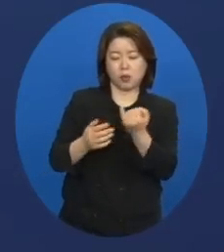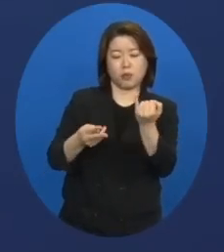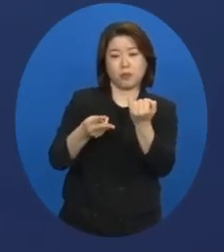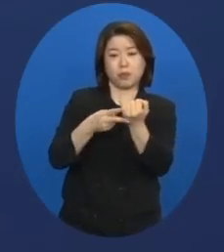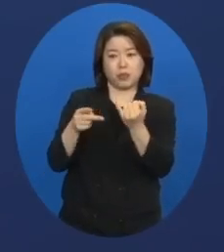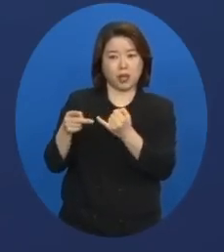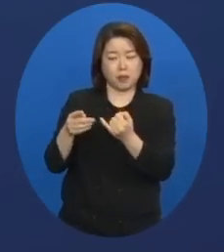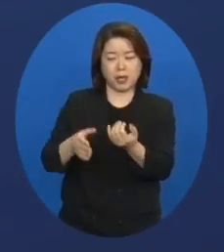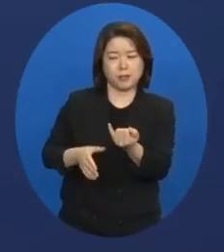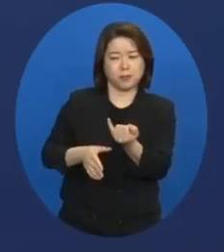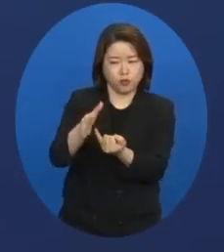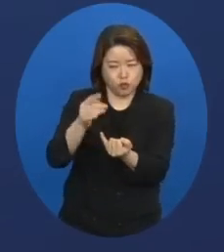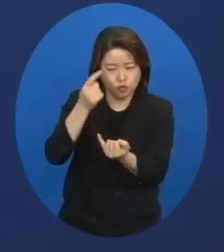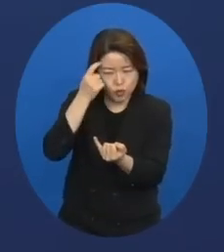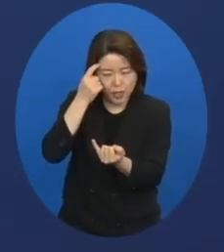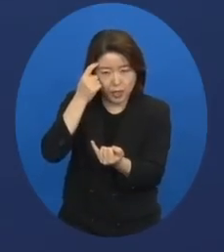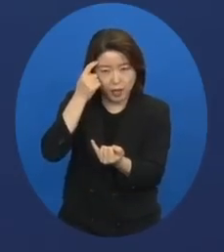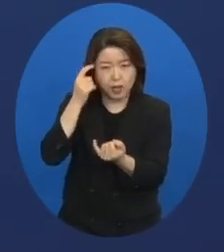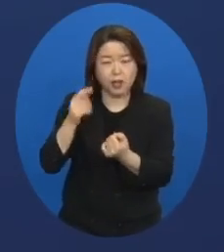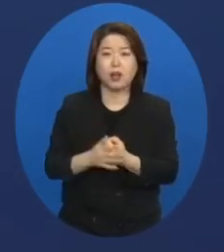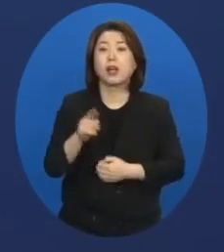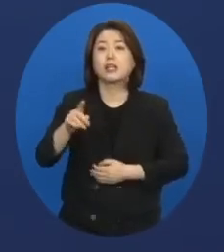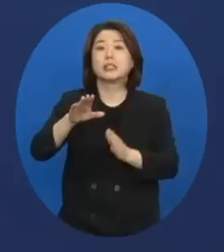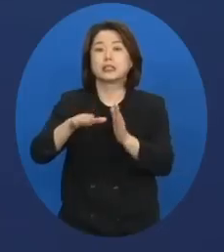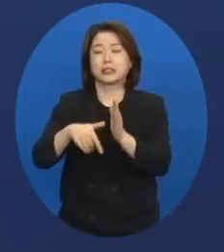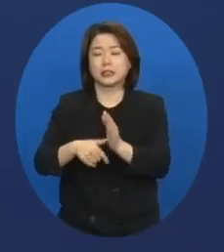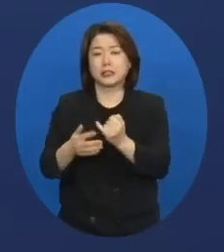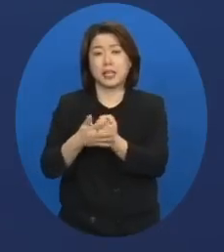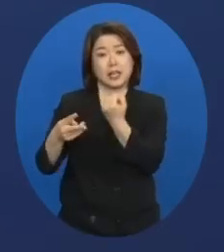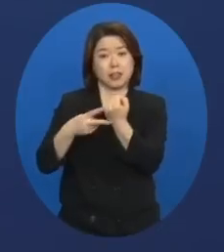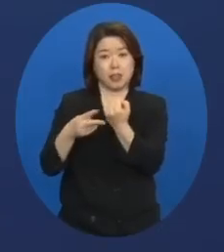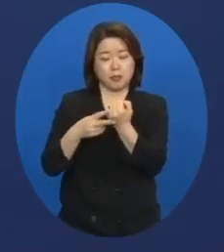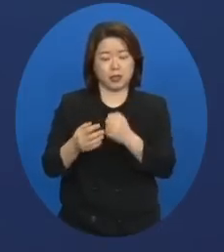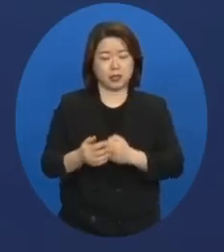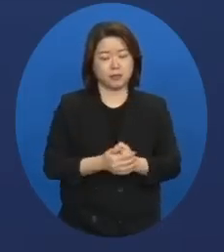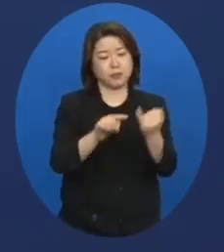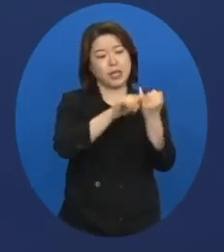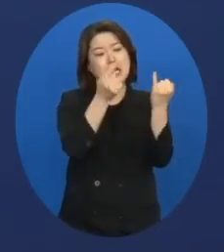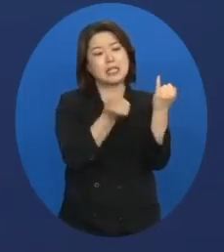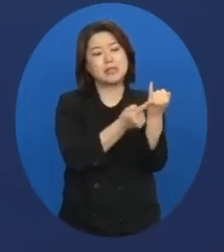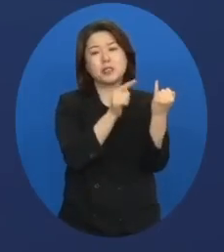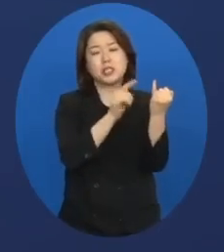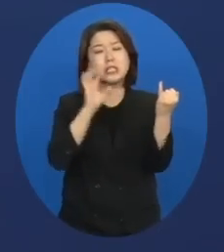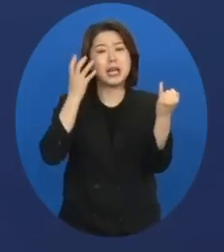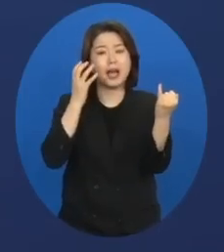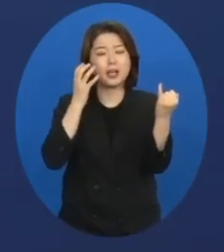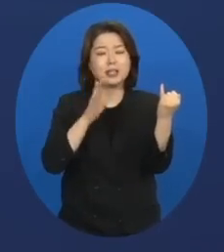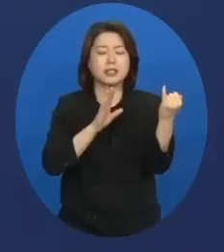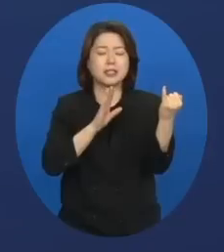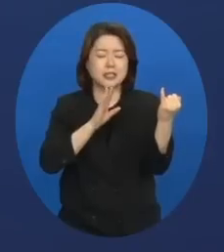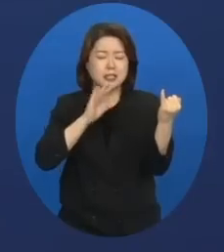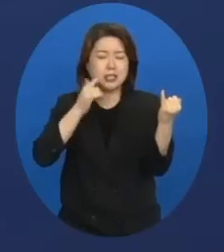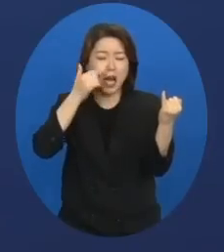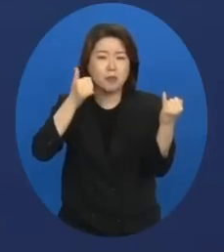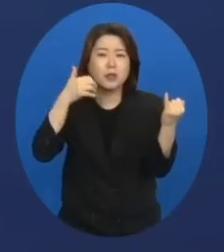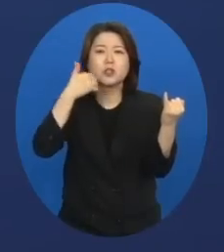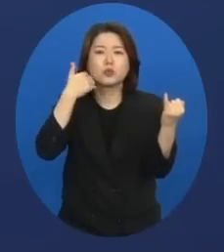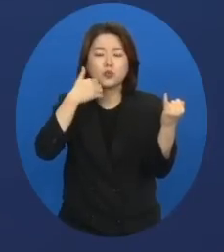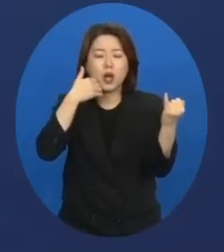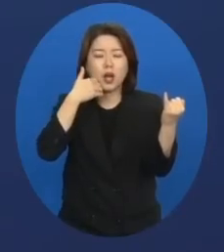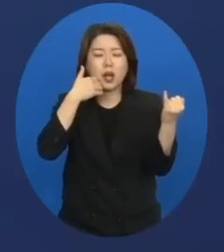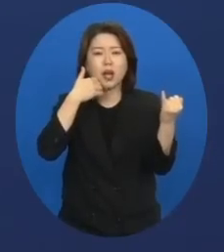합니다. 그때 이 며느리 다말이 이 아이의 실질적인 아버지가 되는 사람이